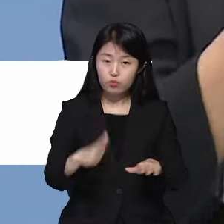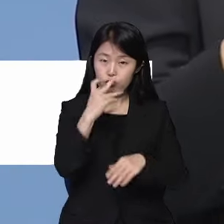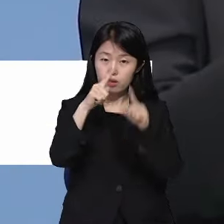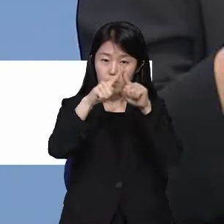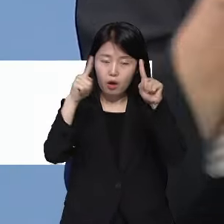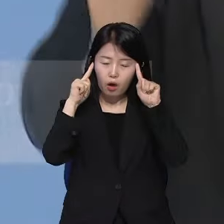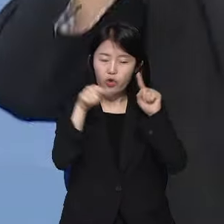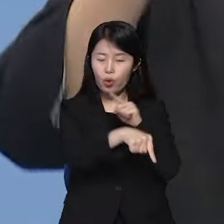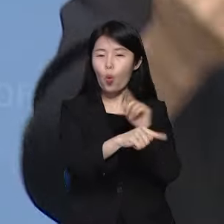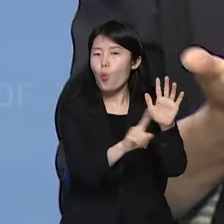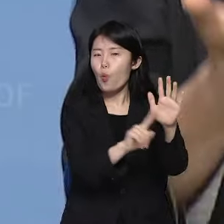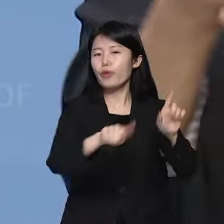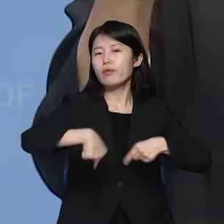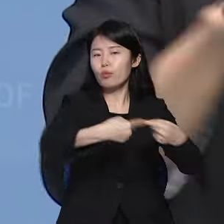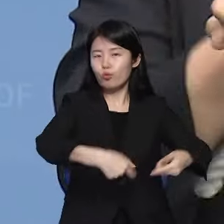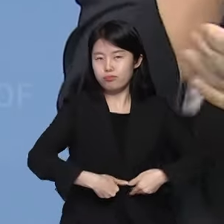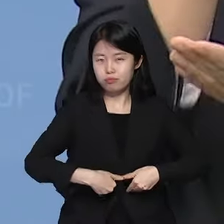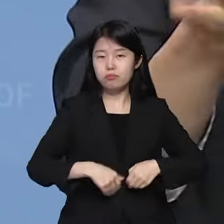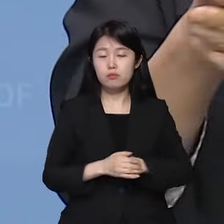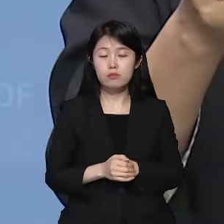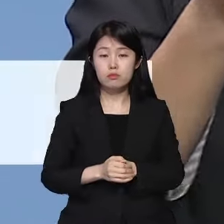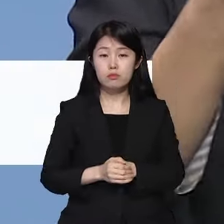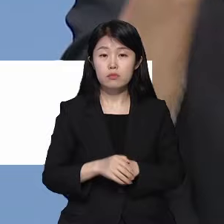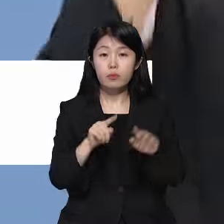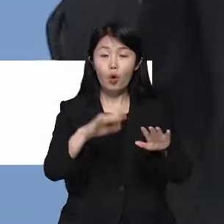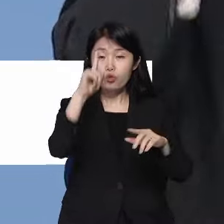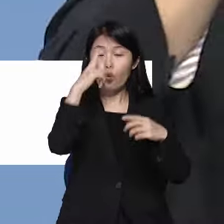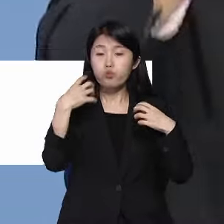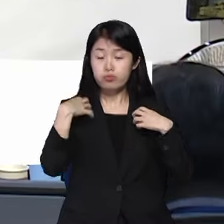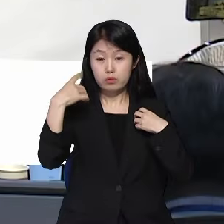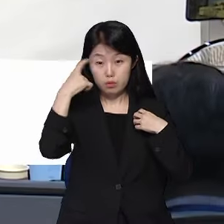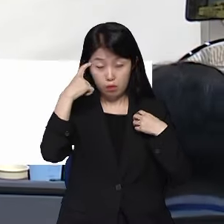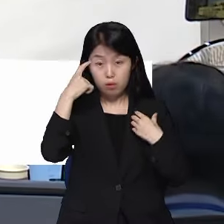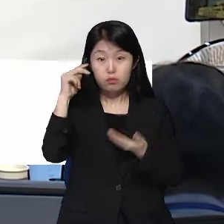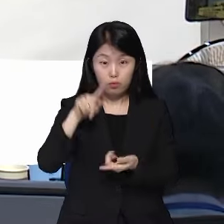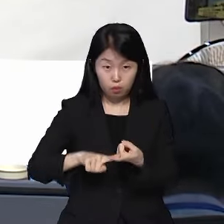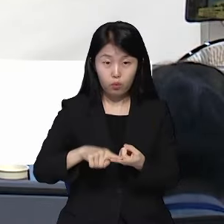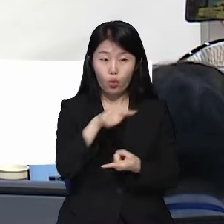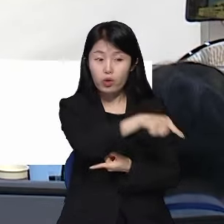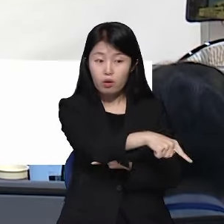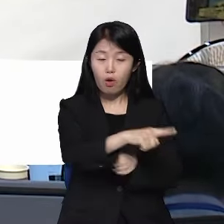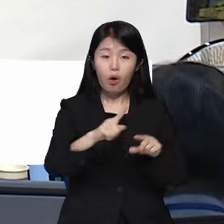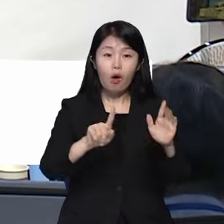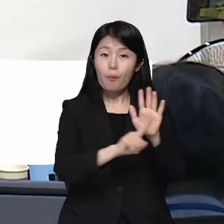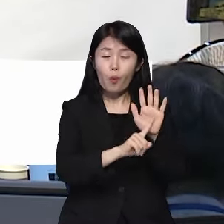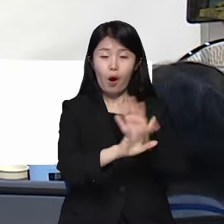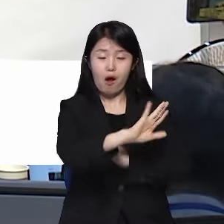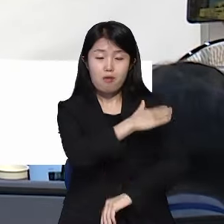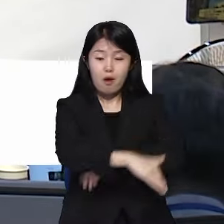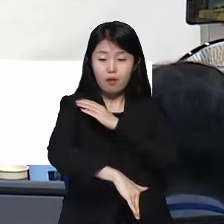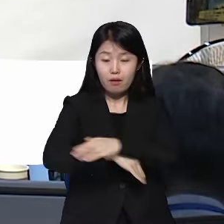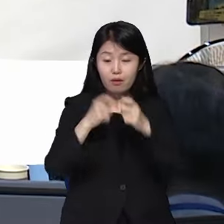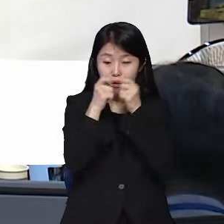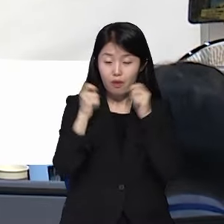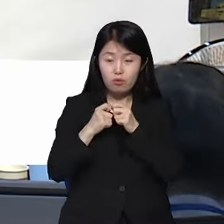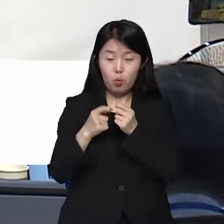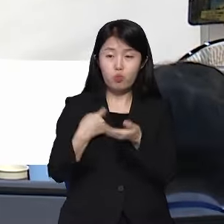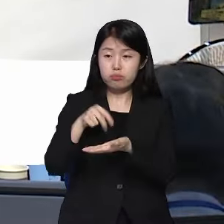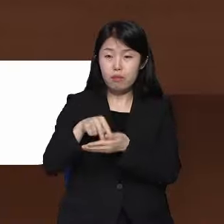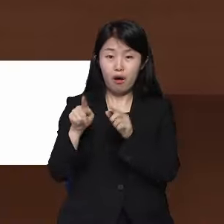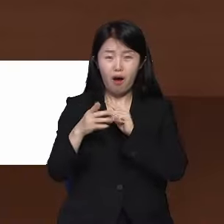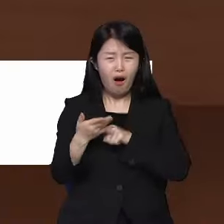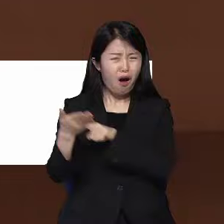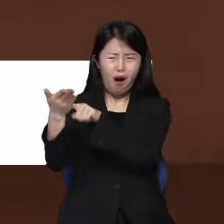밝혔습니다 이어 정부 방침인도 공모 절차를 무시하고 의대 유치를 기대하는 건 비현실적이라며 공모에 불참할